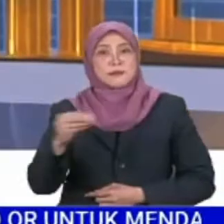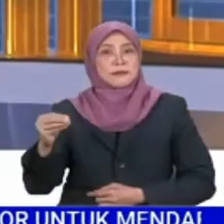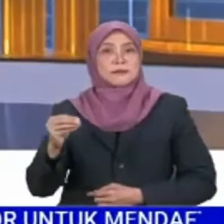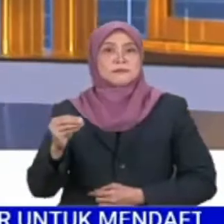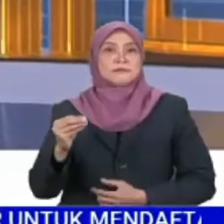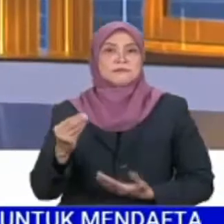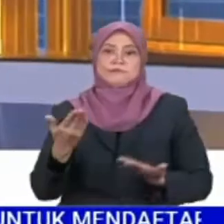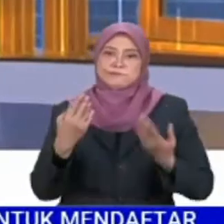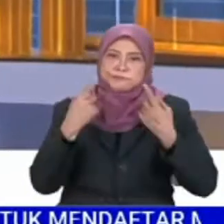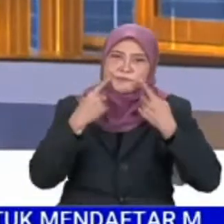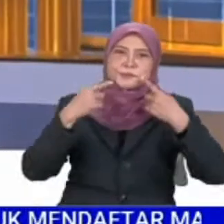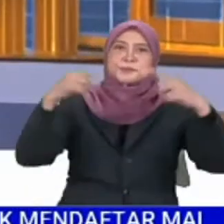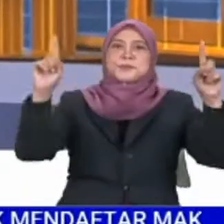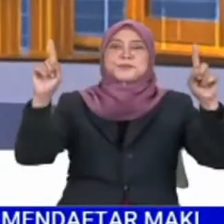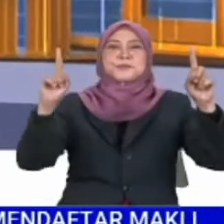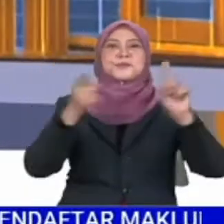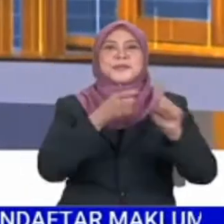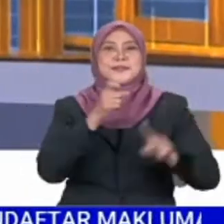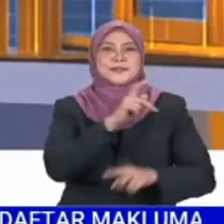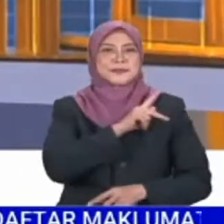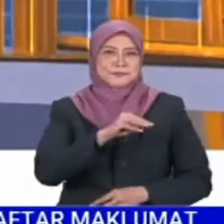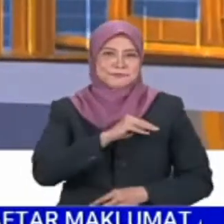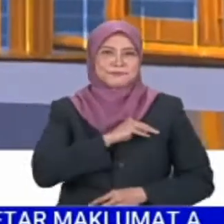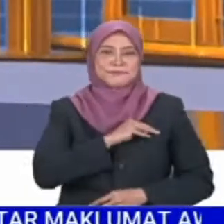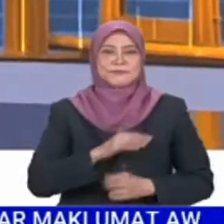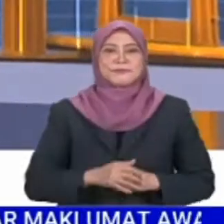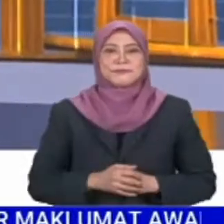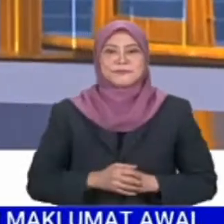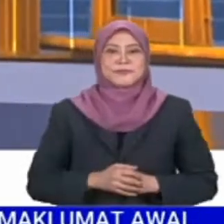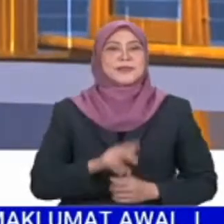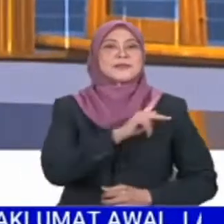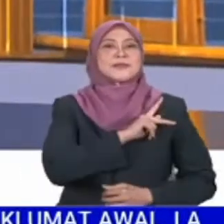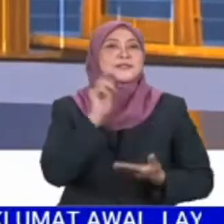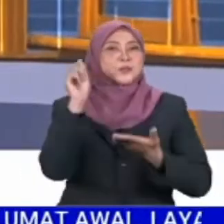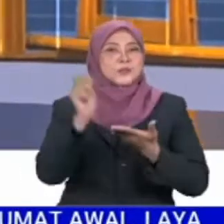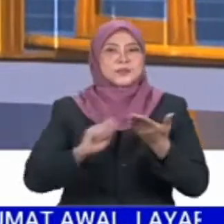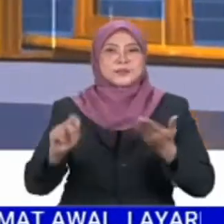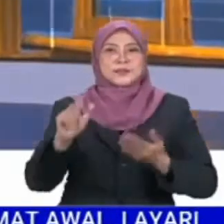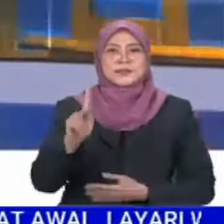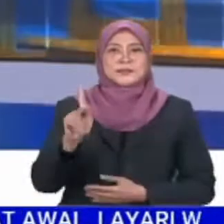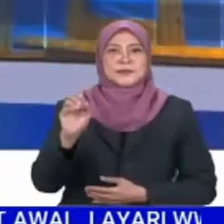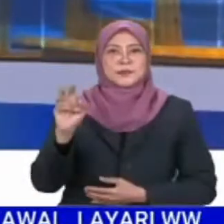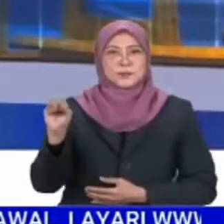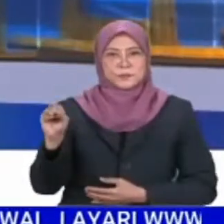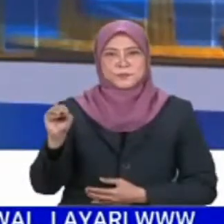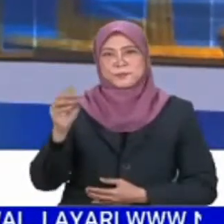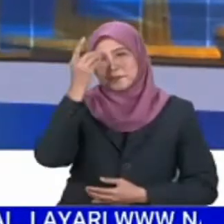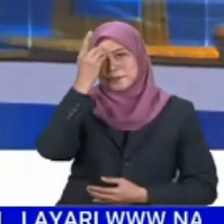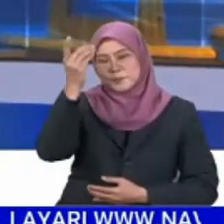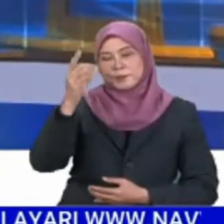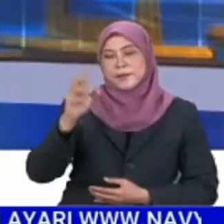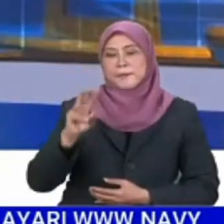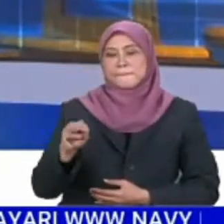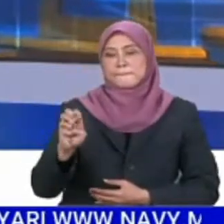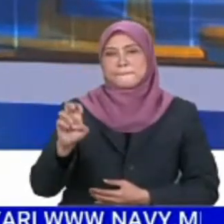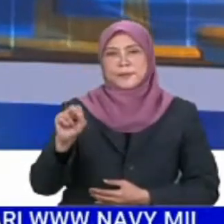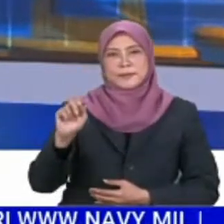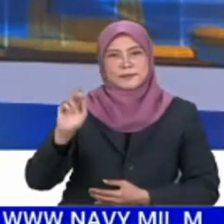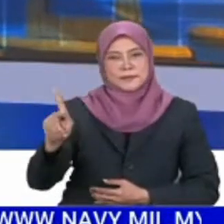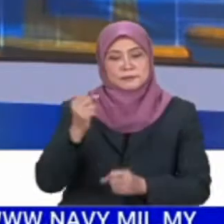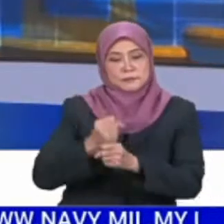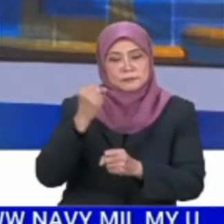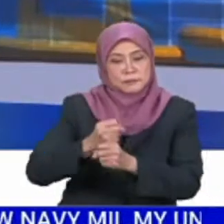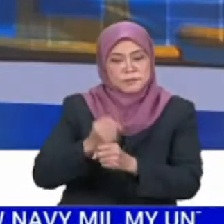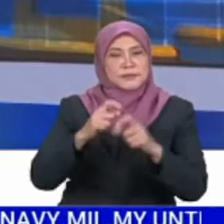pelbagai kejayaan dicapai Kementerian tahun ini. Ketua Setiausaha KECOM, Datuk Seri Muhammad Mantik berkata, berkat kerja berpasukan